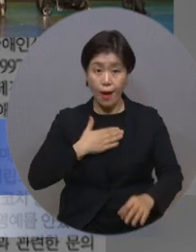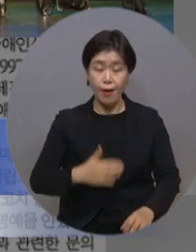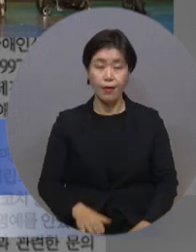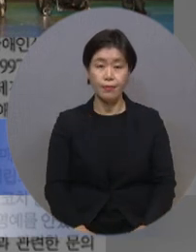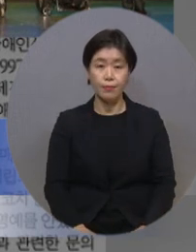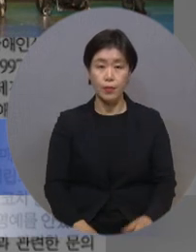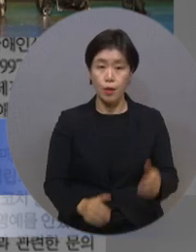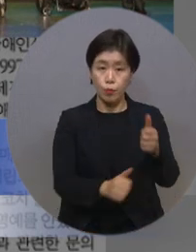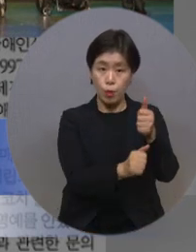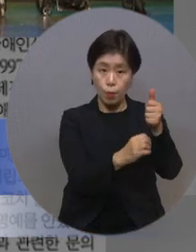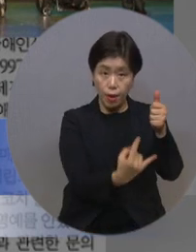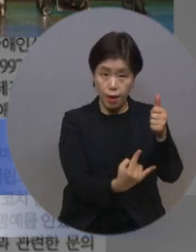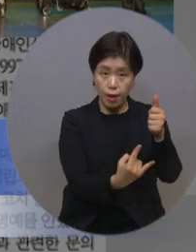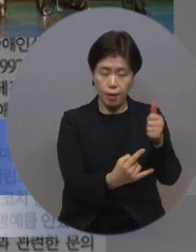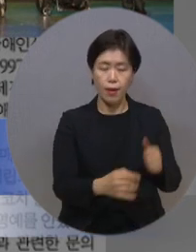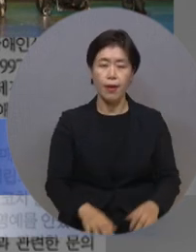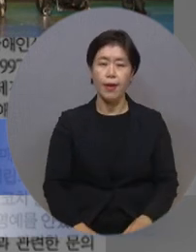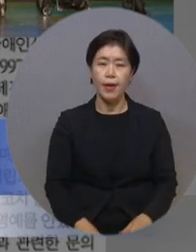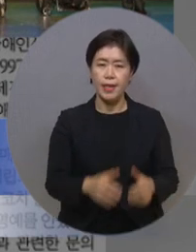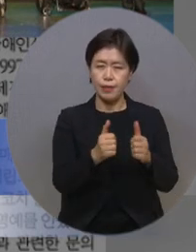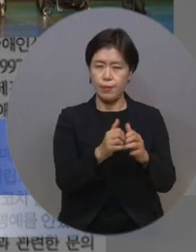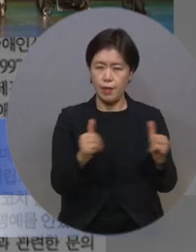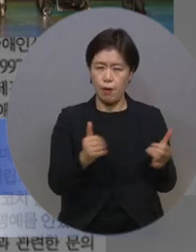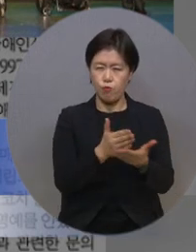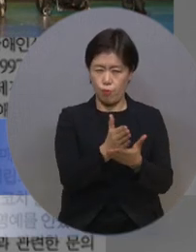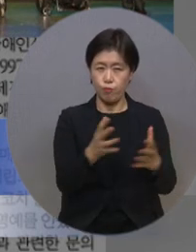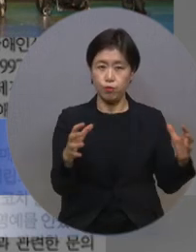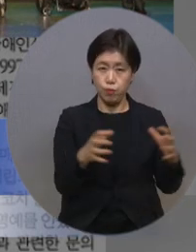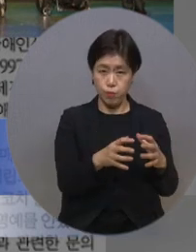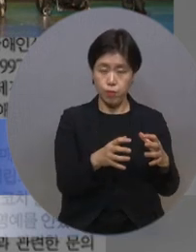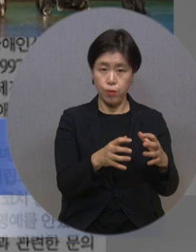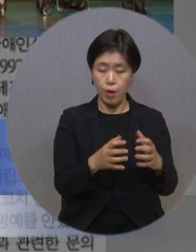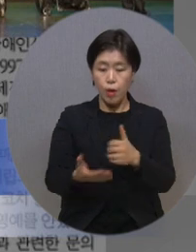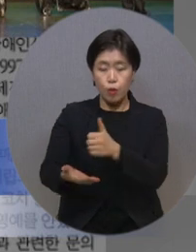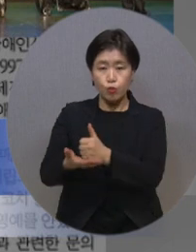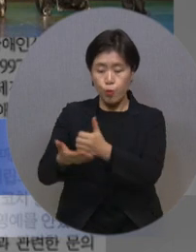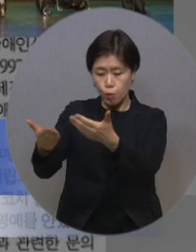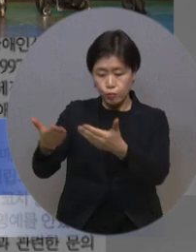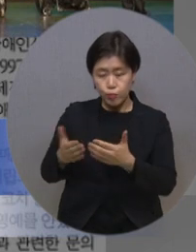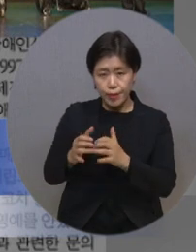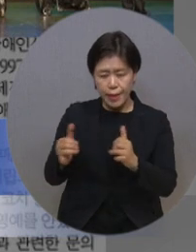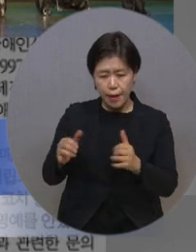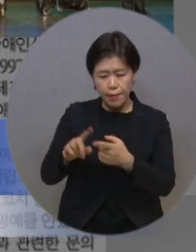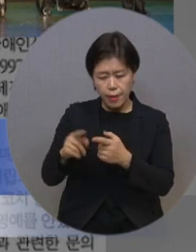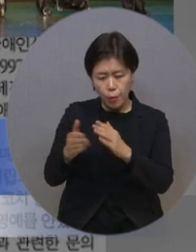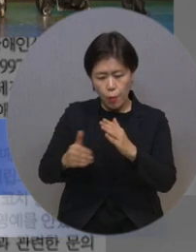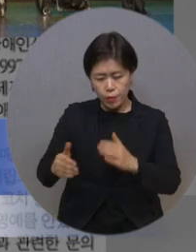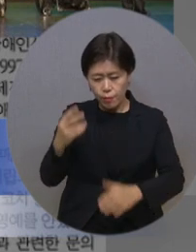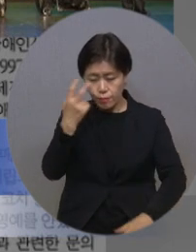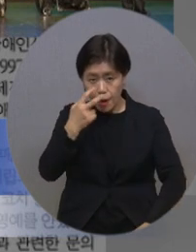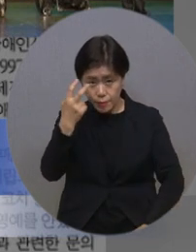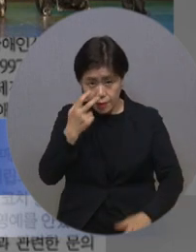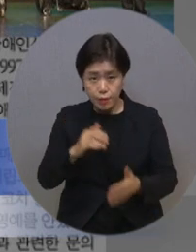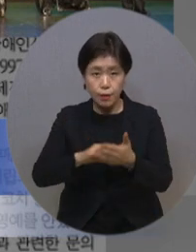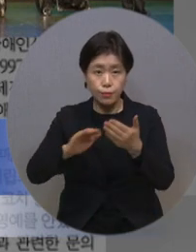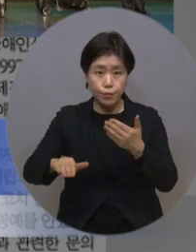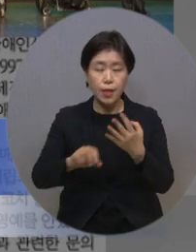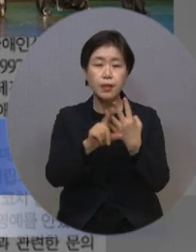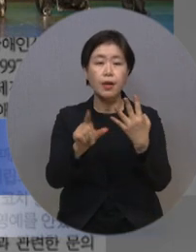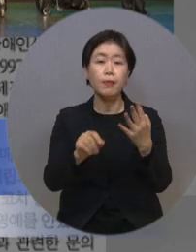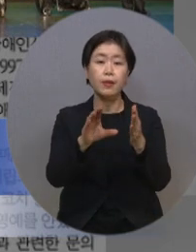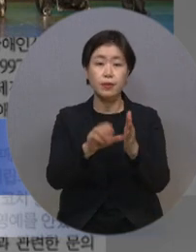위원회는 전문 심사위원회를 구성하고이 후보자에 대한 공적 심사 등을 진행해 오는 4월 중